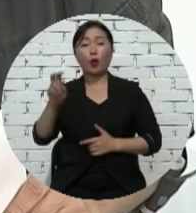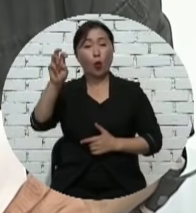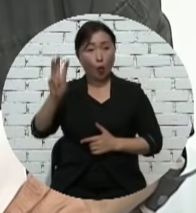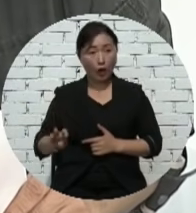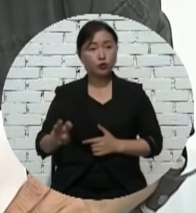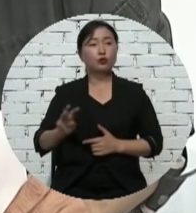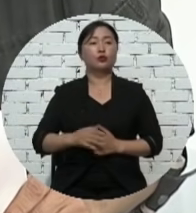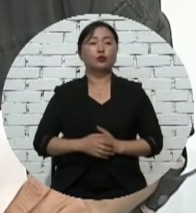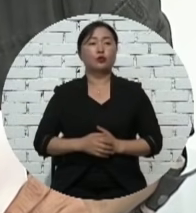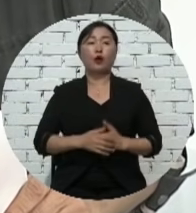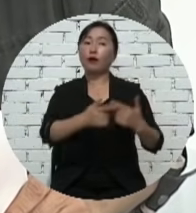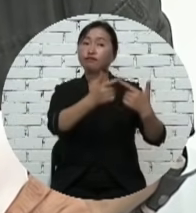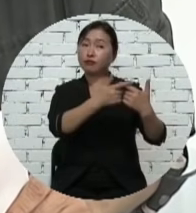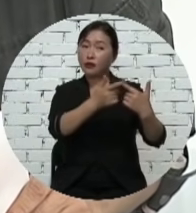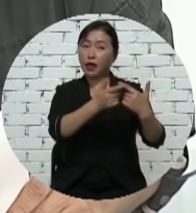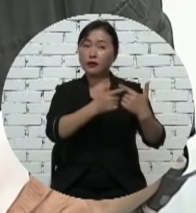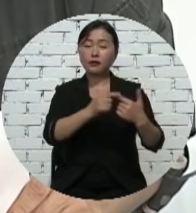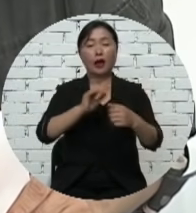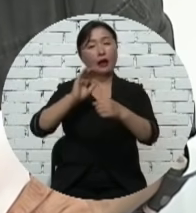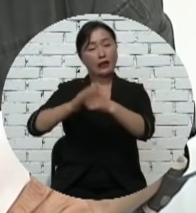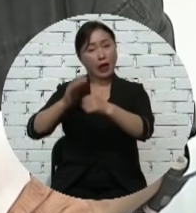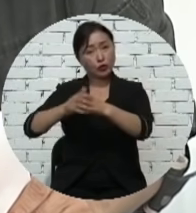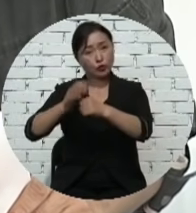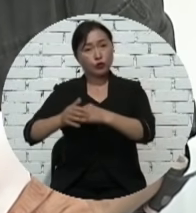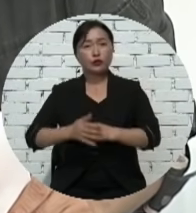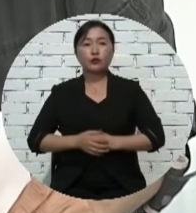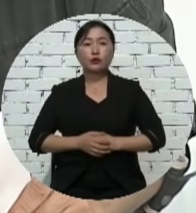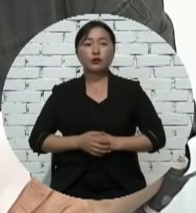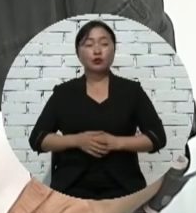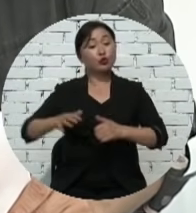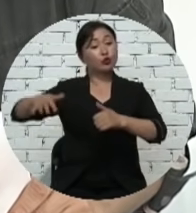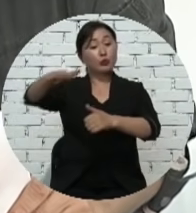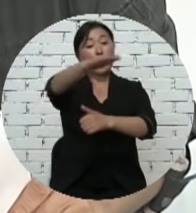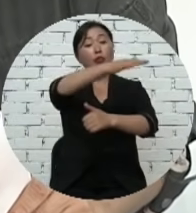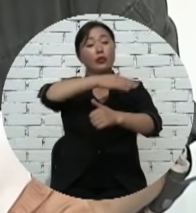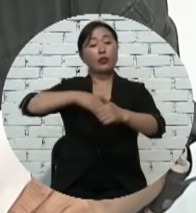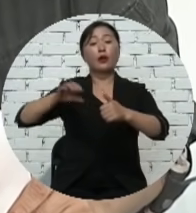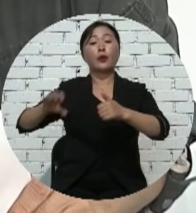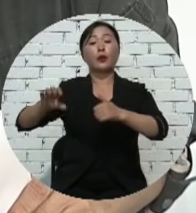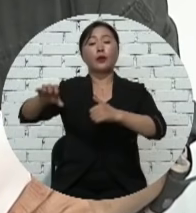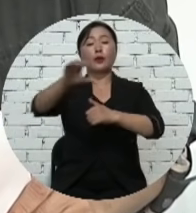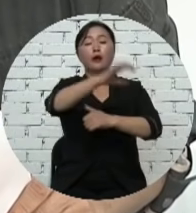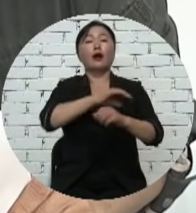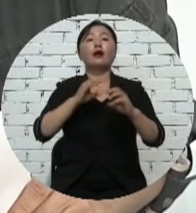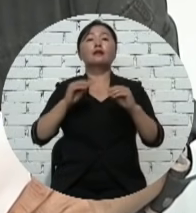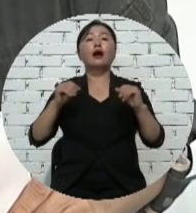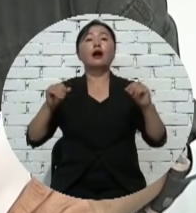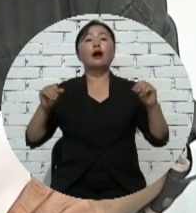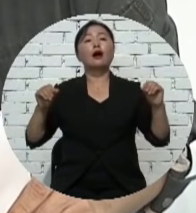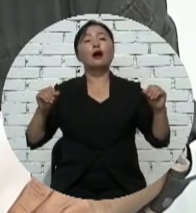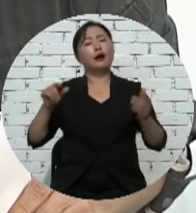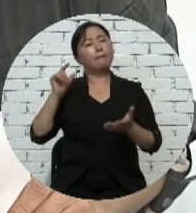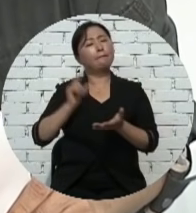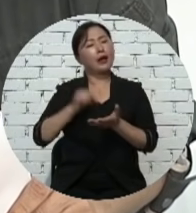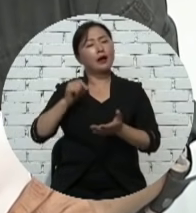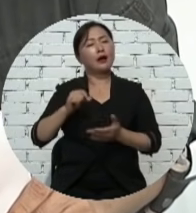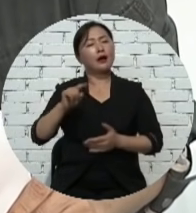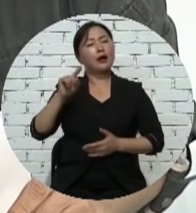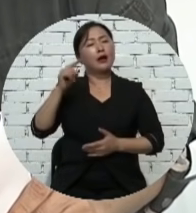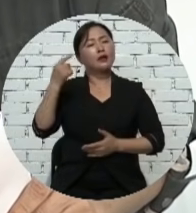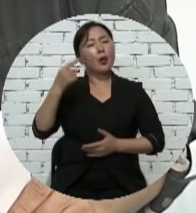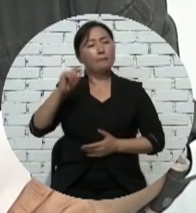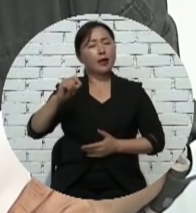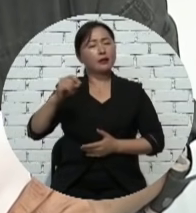혹은 부산 혹은 대구 주변의 땅을 한 이 천만에서